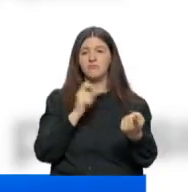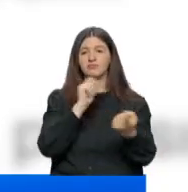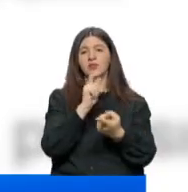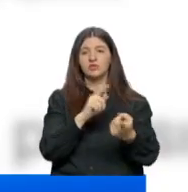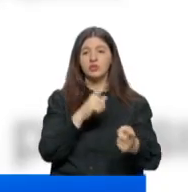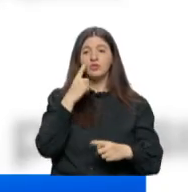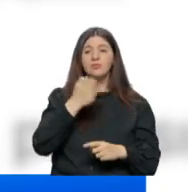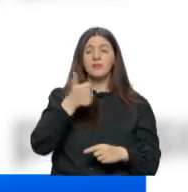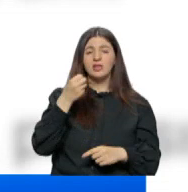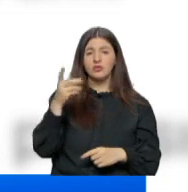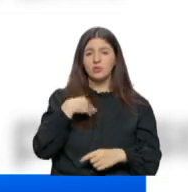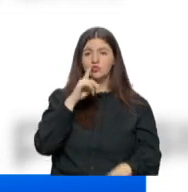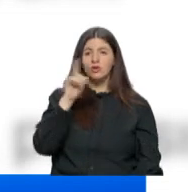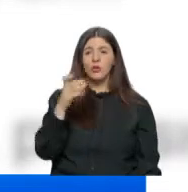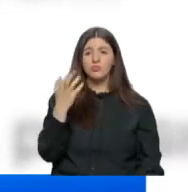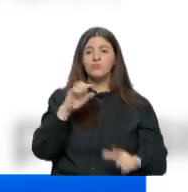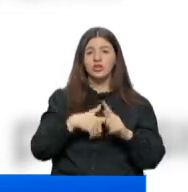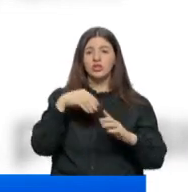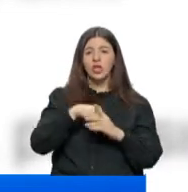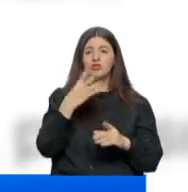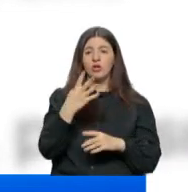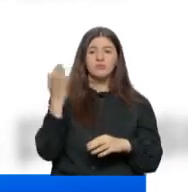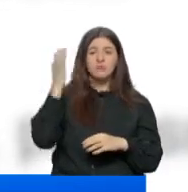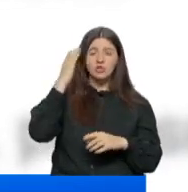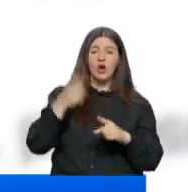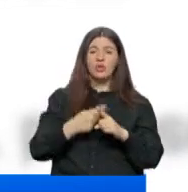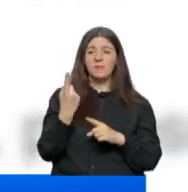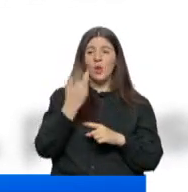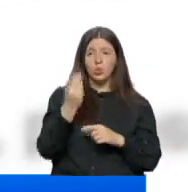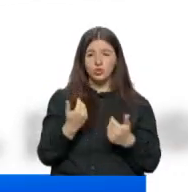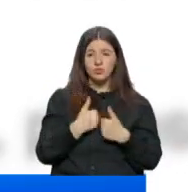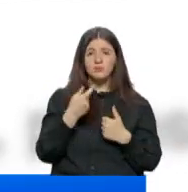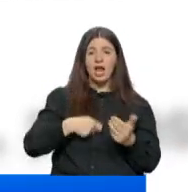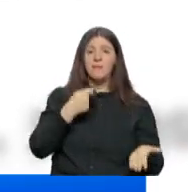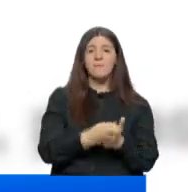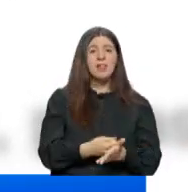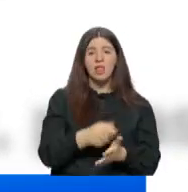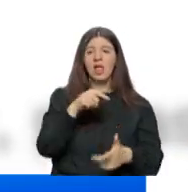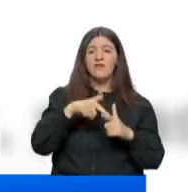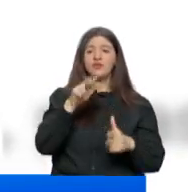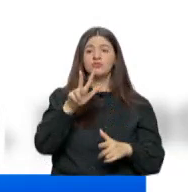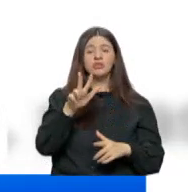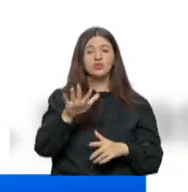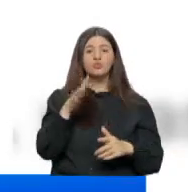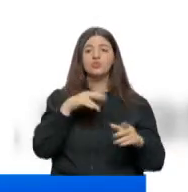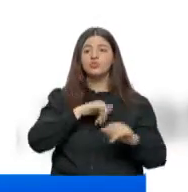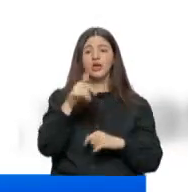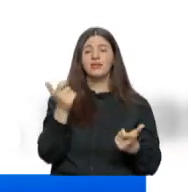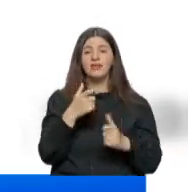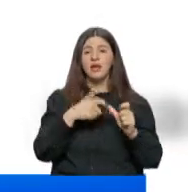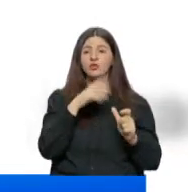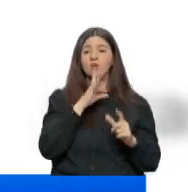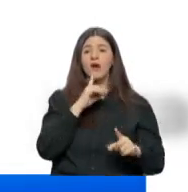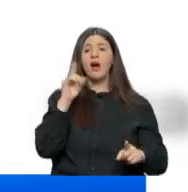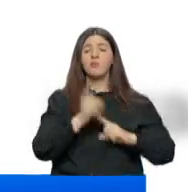yazacağız. Cumhurbaşkanı Erdoğan'a soruyorum. Projesinde 4 ana ortaktan biri olduğumuz, parasını ödediğimiz F-35 uçakları nerede?